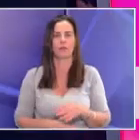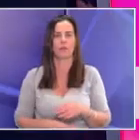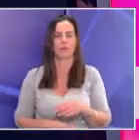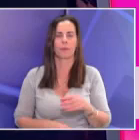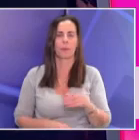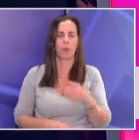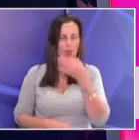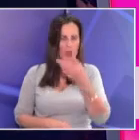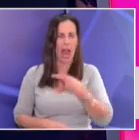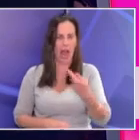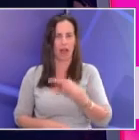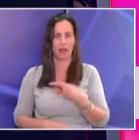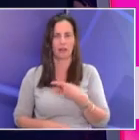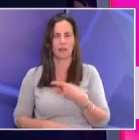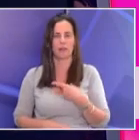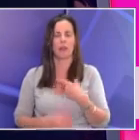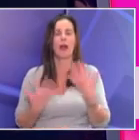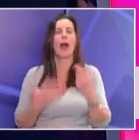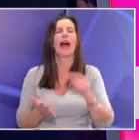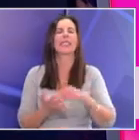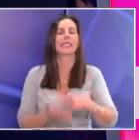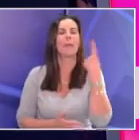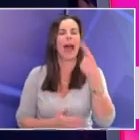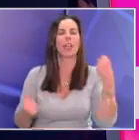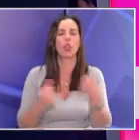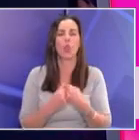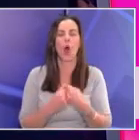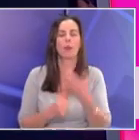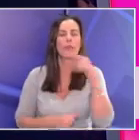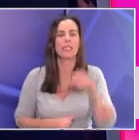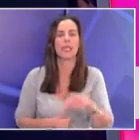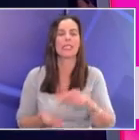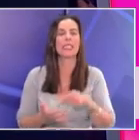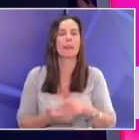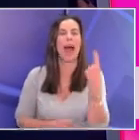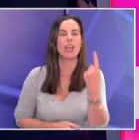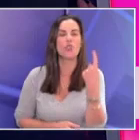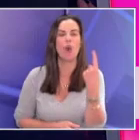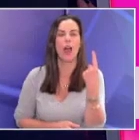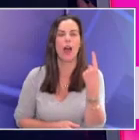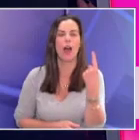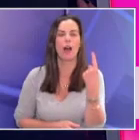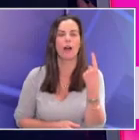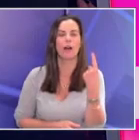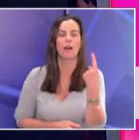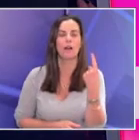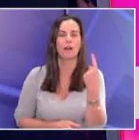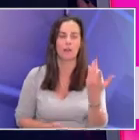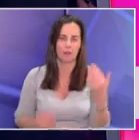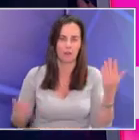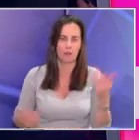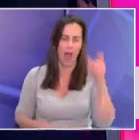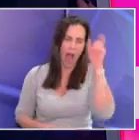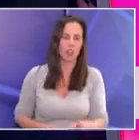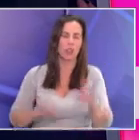אוקיי. ביני ובינך. No. הגורם מספר אחת לתאונות okay. במדינת ישראל יושב אחד מול השנייה. אכן. הגורם